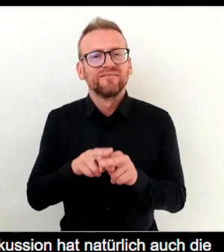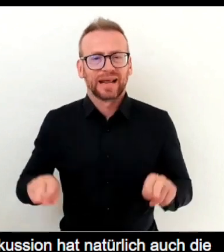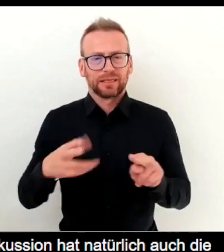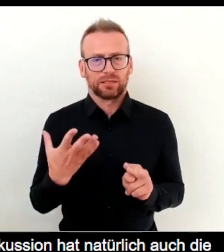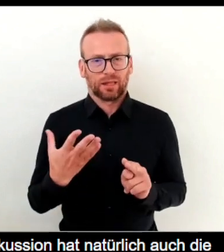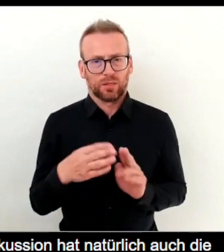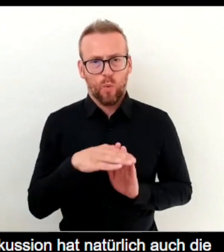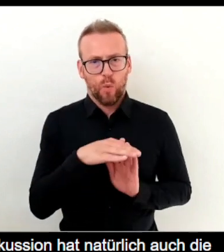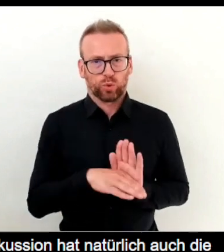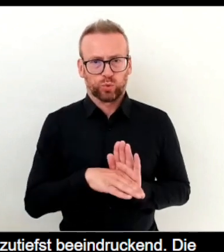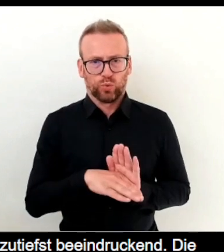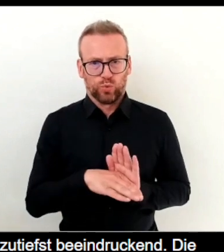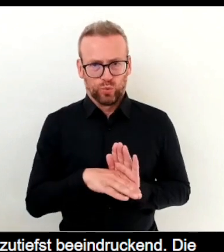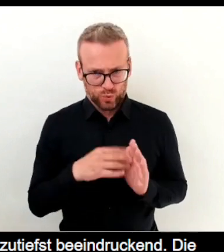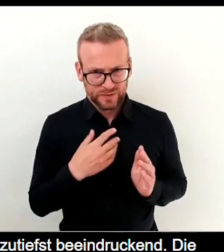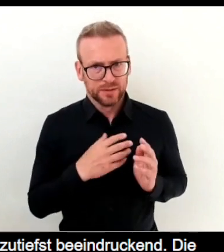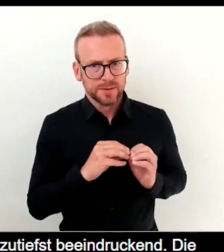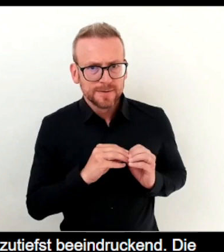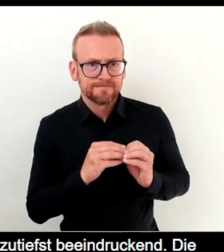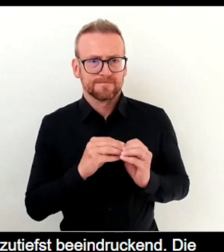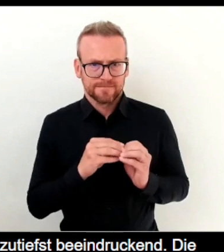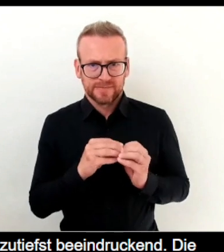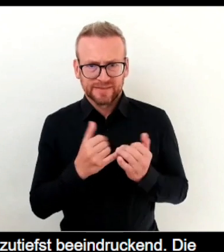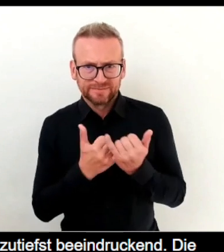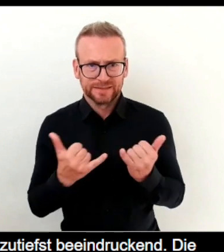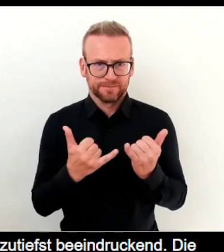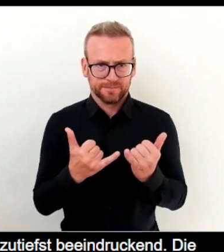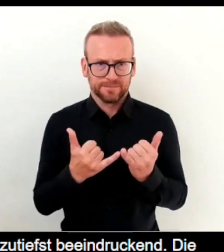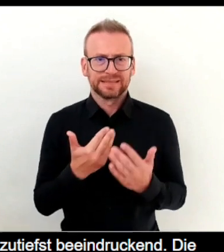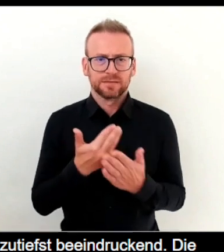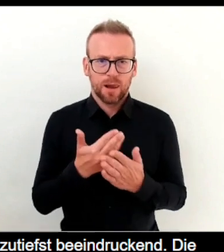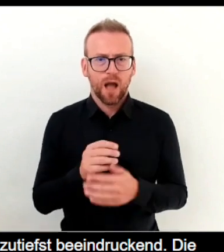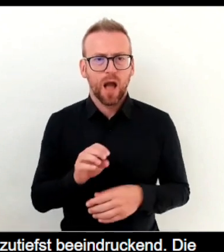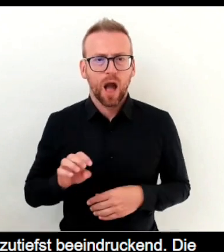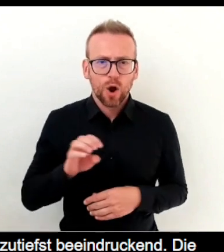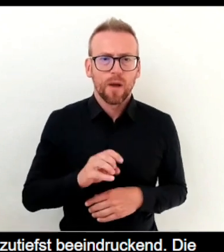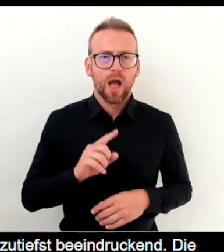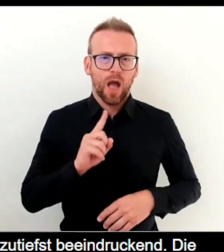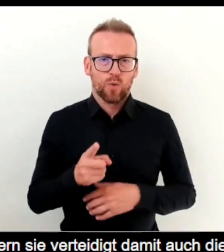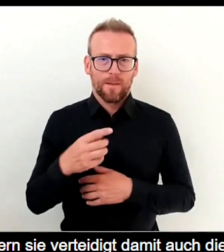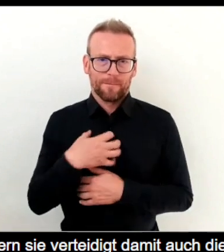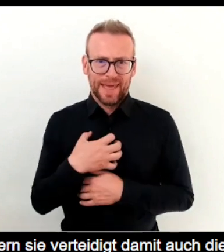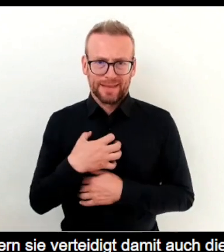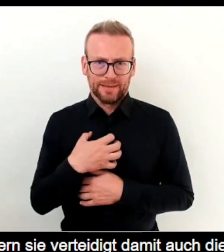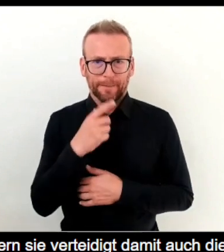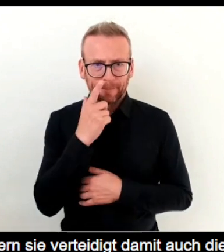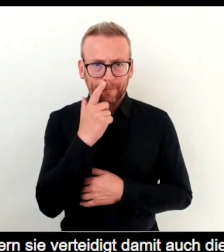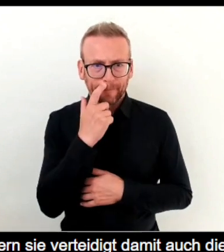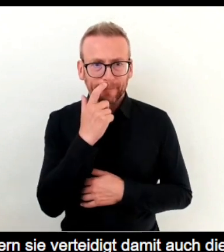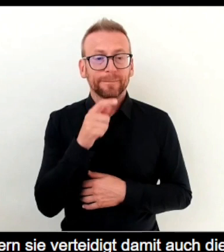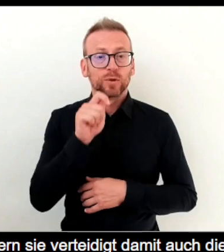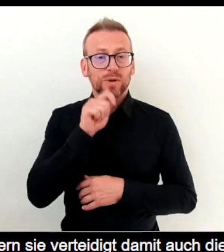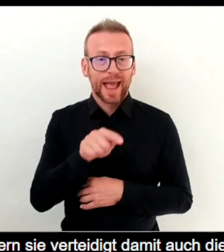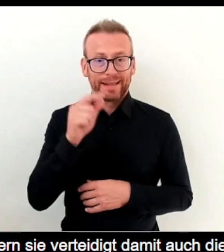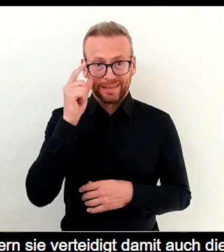Attraktivität der ländlichen Räume investieren. Und deshalb investieren wir zum Beispiel europaweit in den Breitbandausbau, um